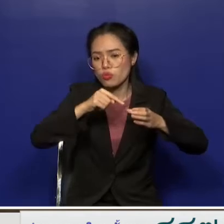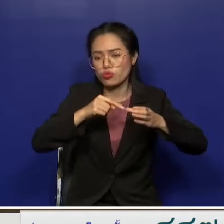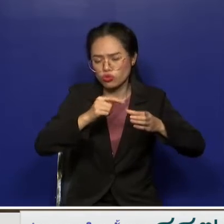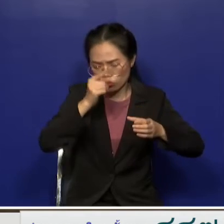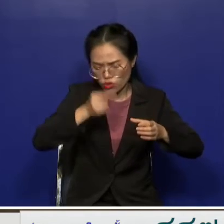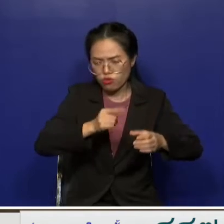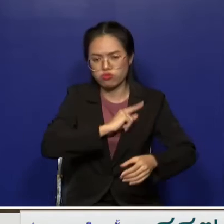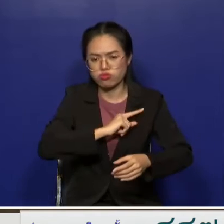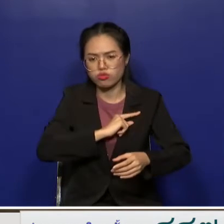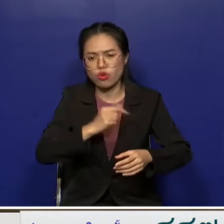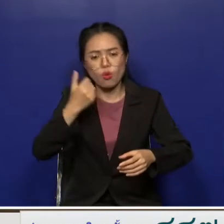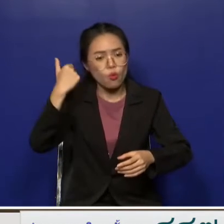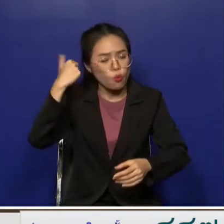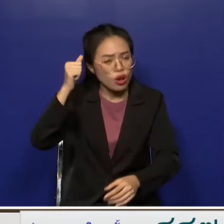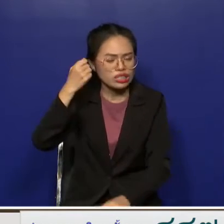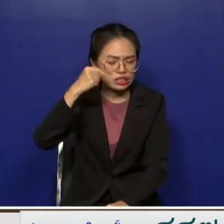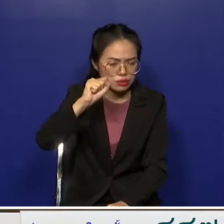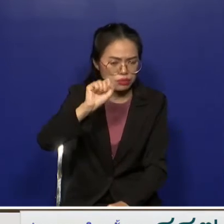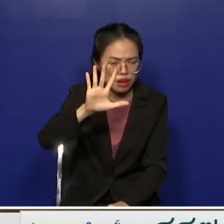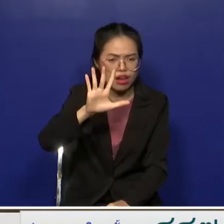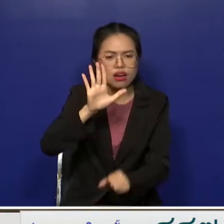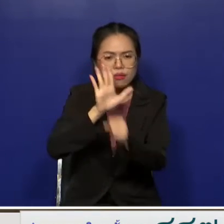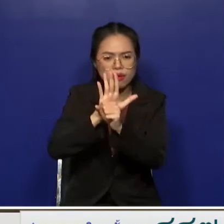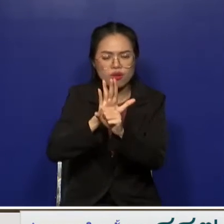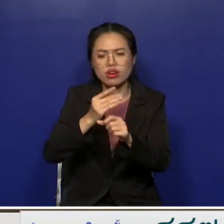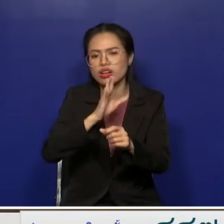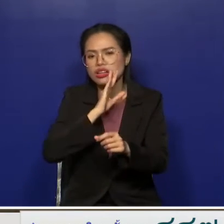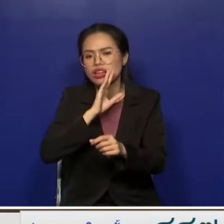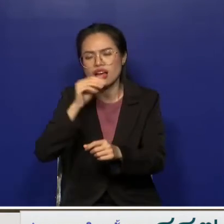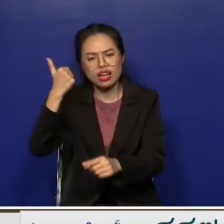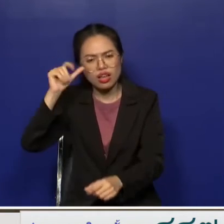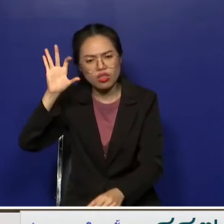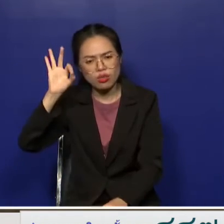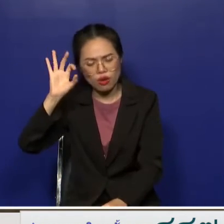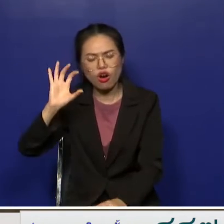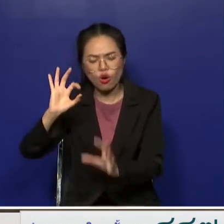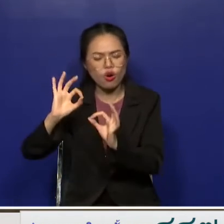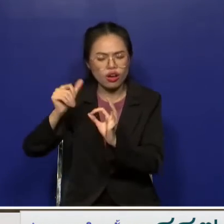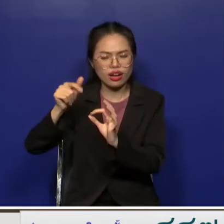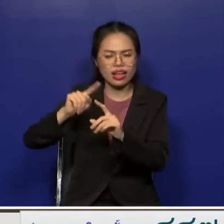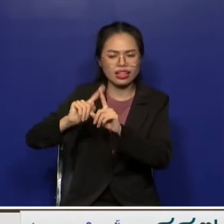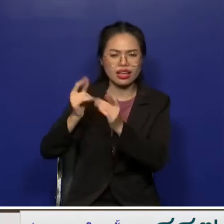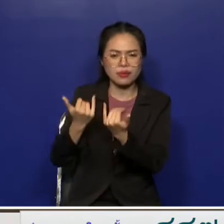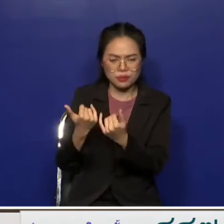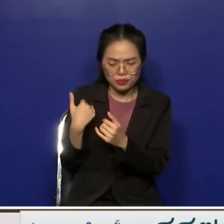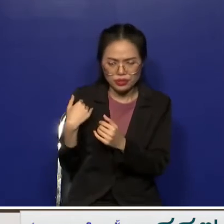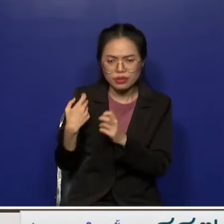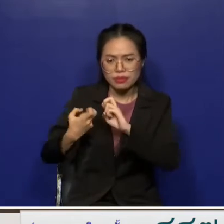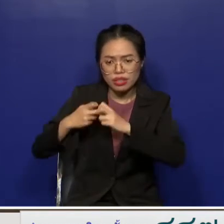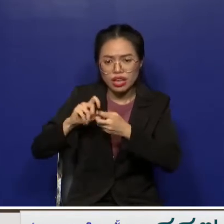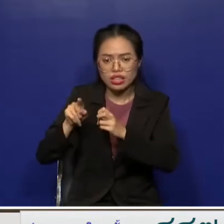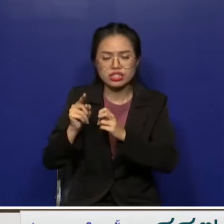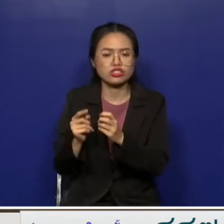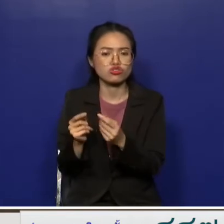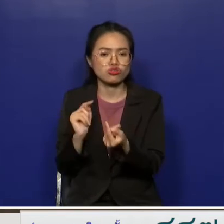พอแล้วครับที่จริง90วันเนี่ยมันสัก30วันก็เถอะแต่ผมก็โอเคให้ครับมันมีอีกประเด็นนึงครับว่างานสมั